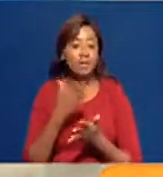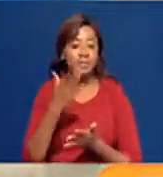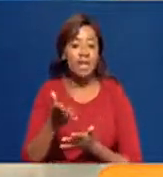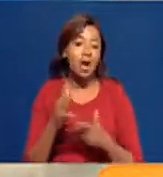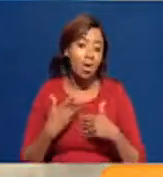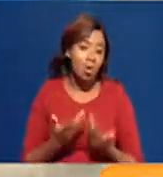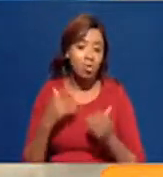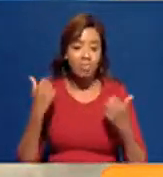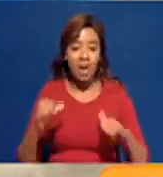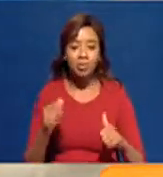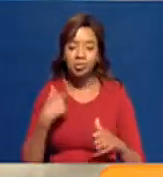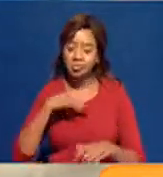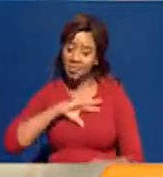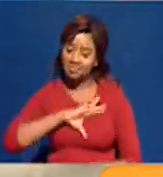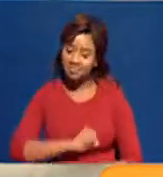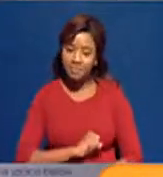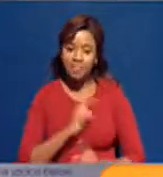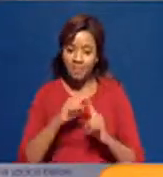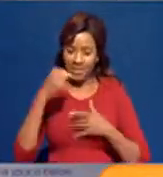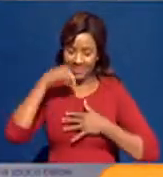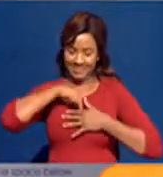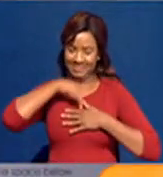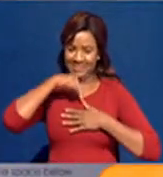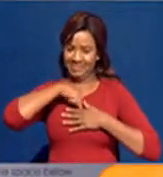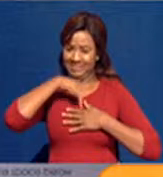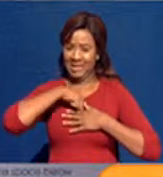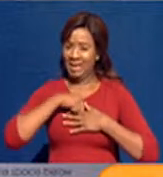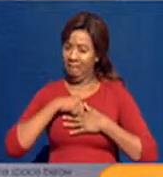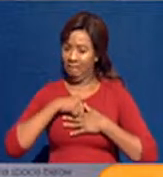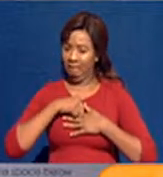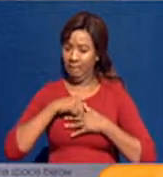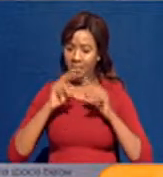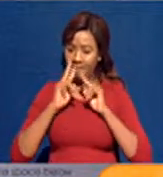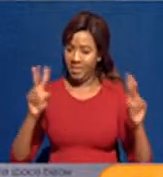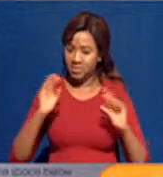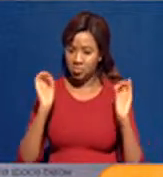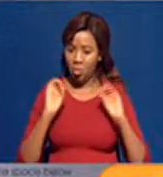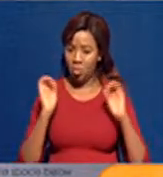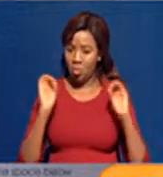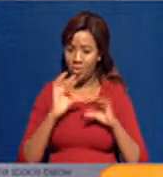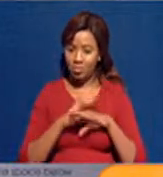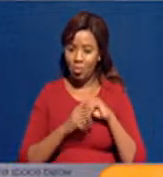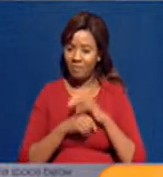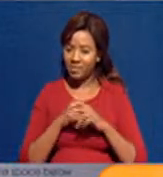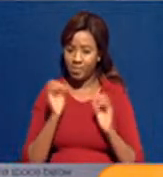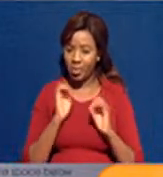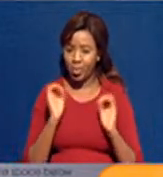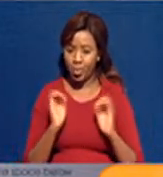haijamachua. So me was patient. Although I was feeling sikuwa comfortable. So